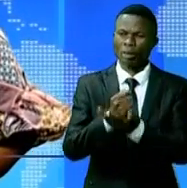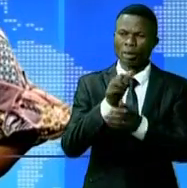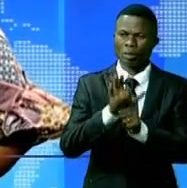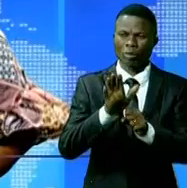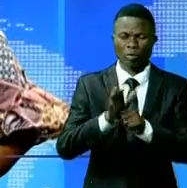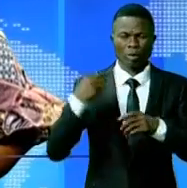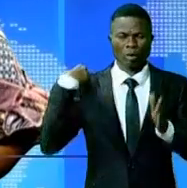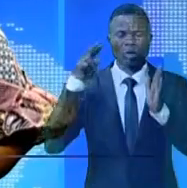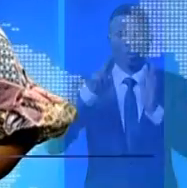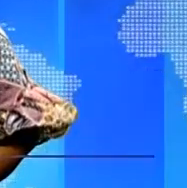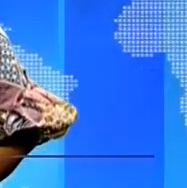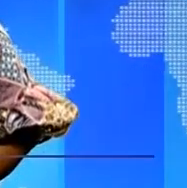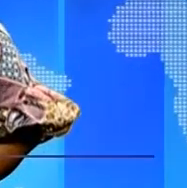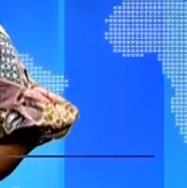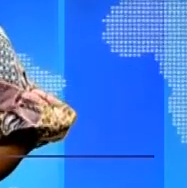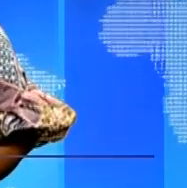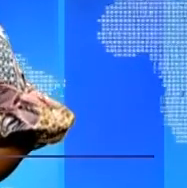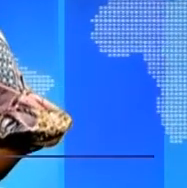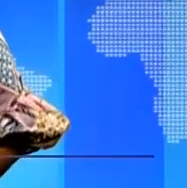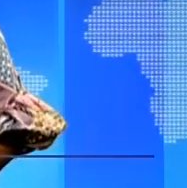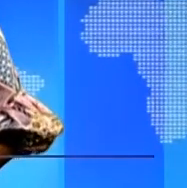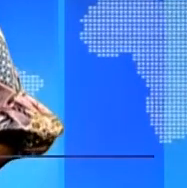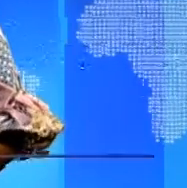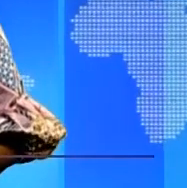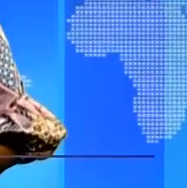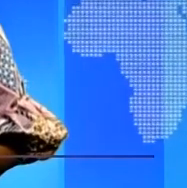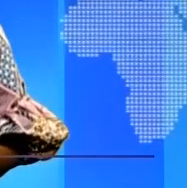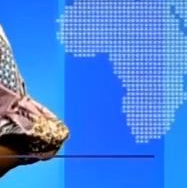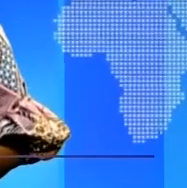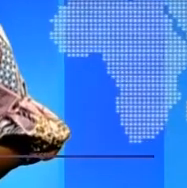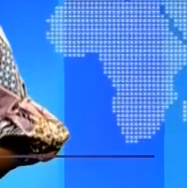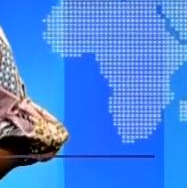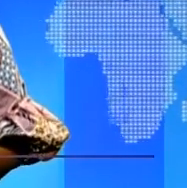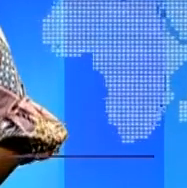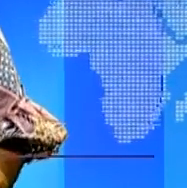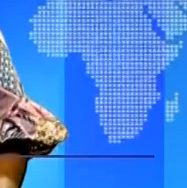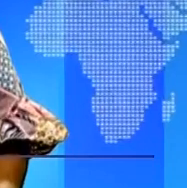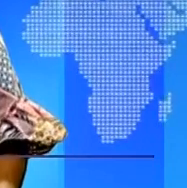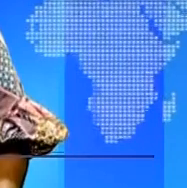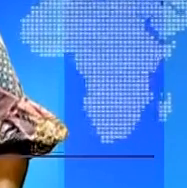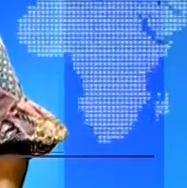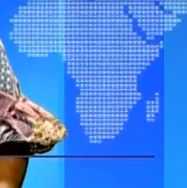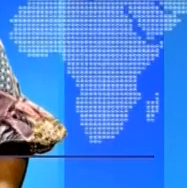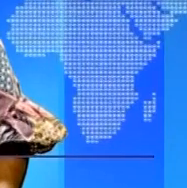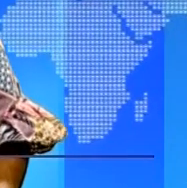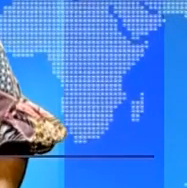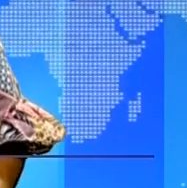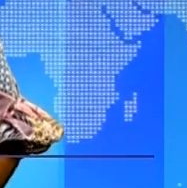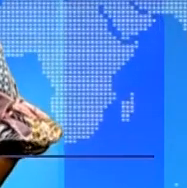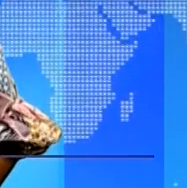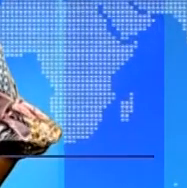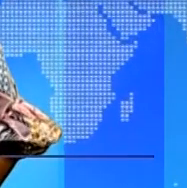urgente du gouvernement. Les images dans ce journal. Les rivières des Lualaba sont polluées avec risque de